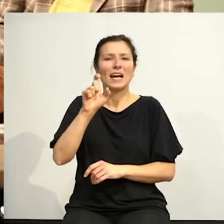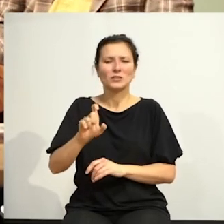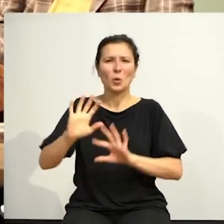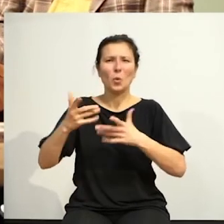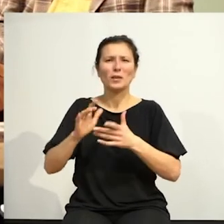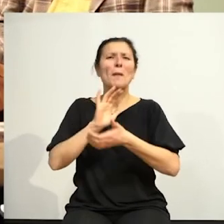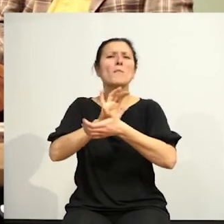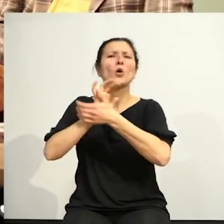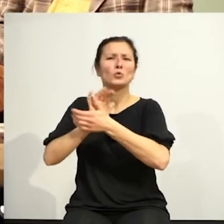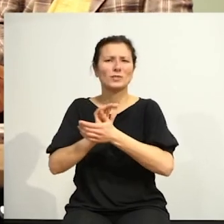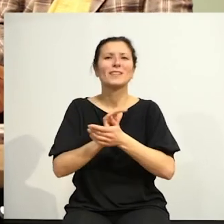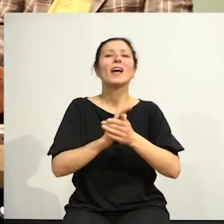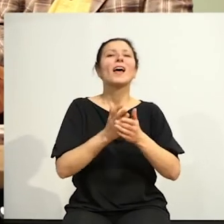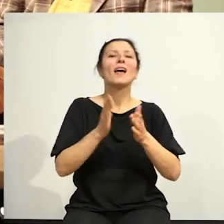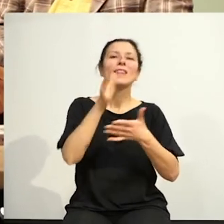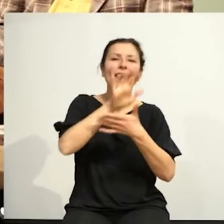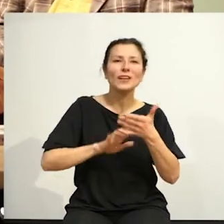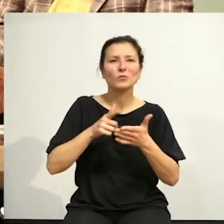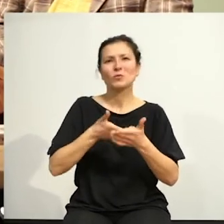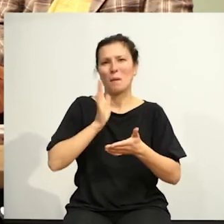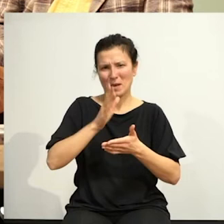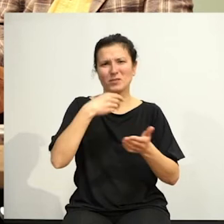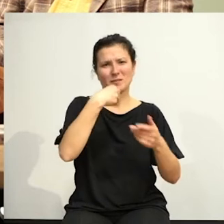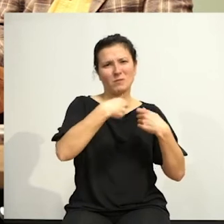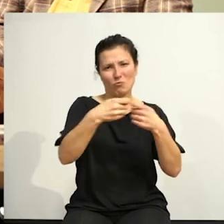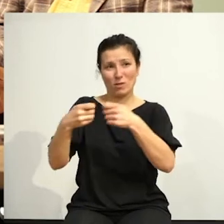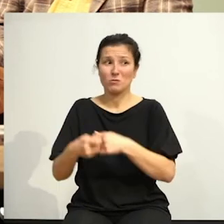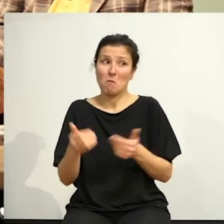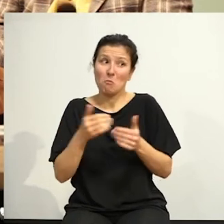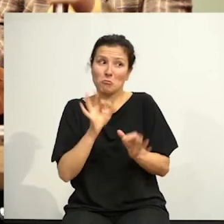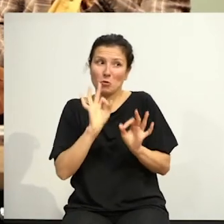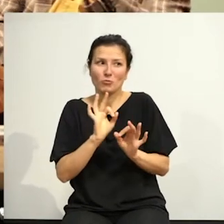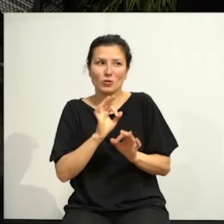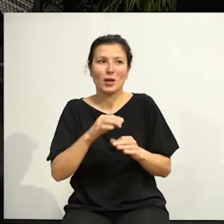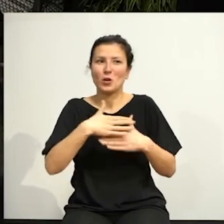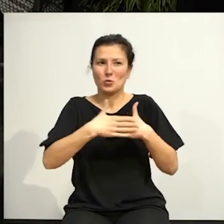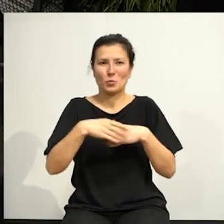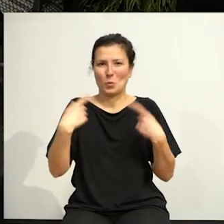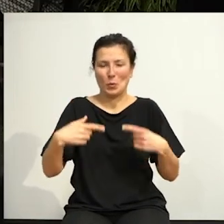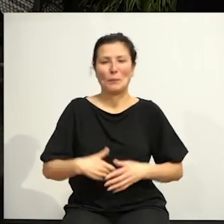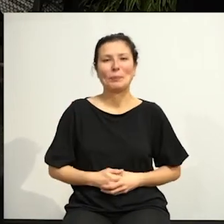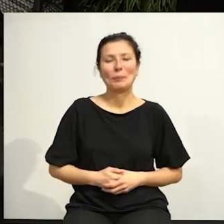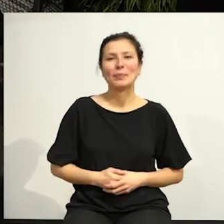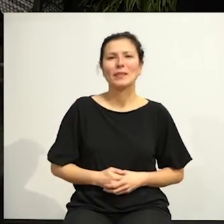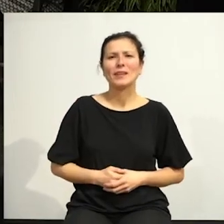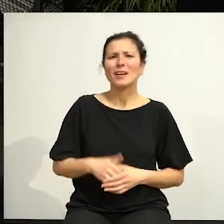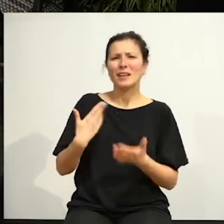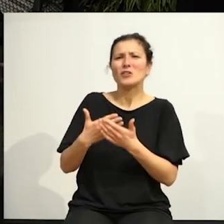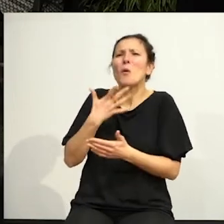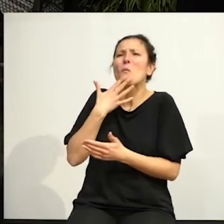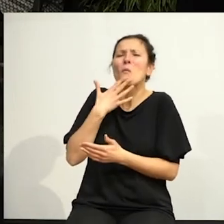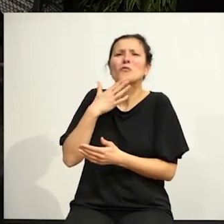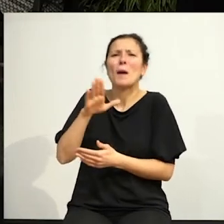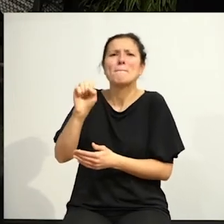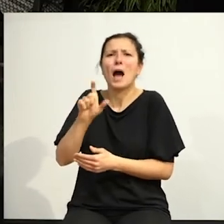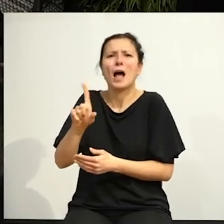się będą sprzedawały. No to może dobrze, że się z nią nie ożenił. Ja nie wiem, dlaczego mówisz najwyżej Balzakiem.